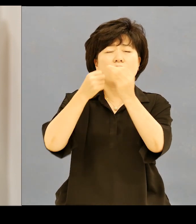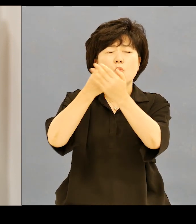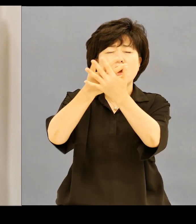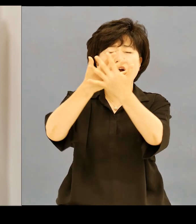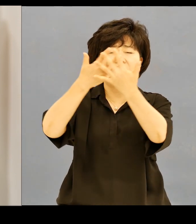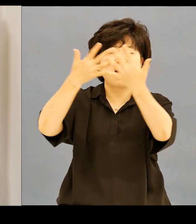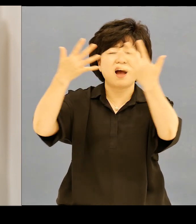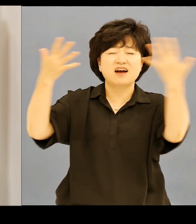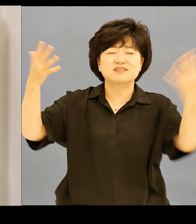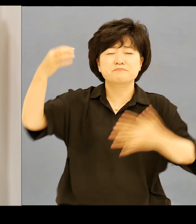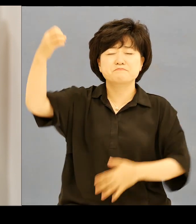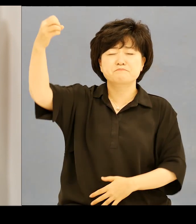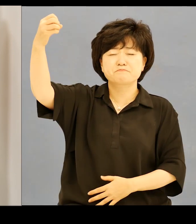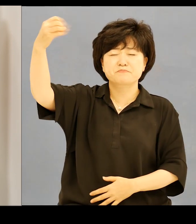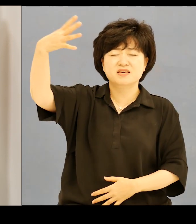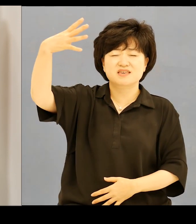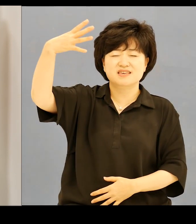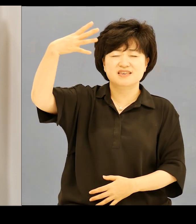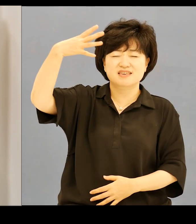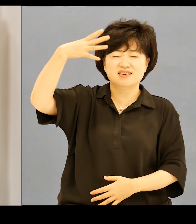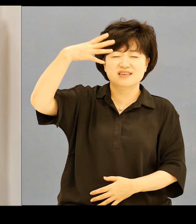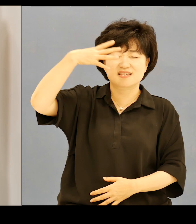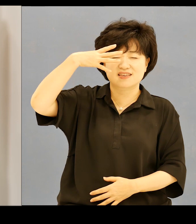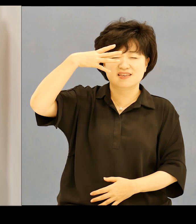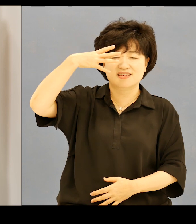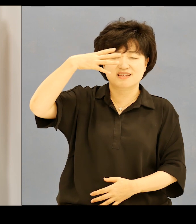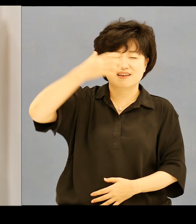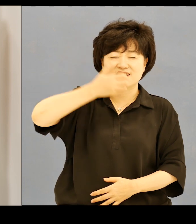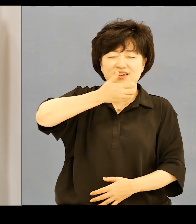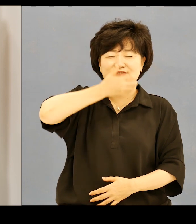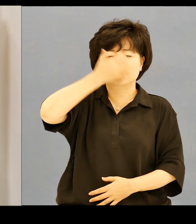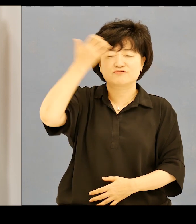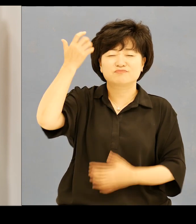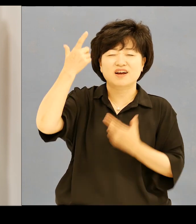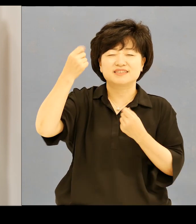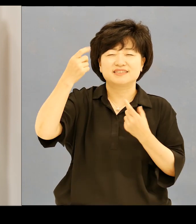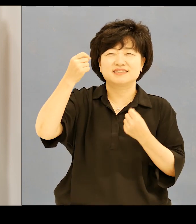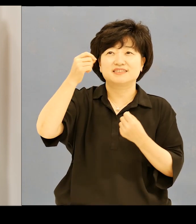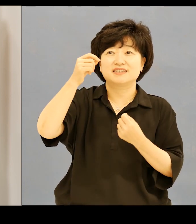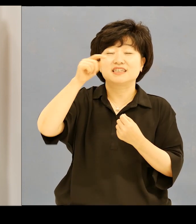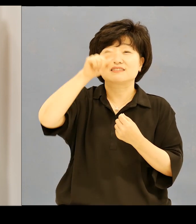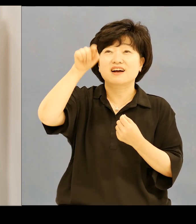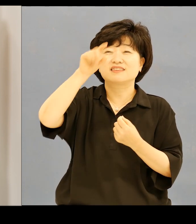뭔가 보이더라고요 그 당시 네, 네. 그러면서 그 안에 십자가가 보이고